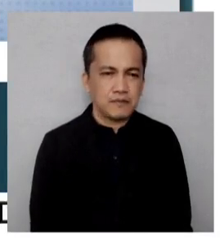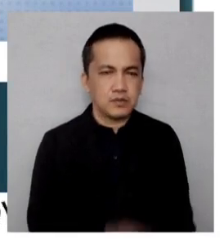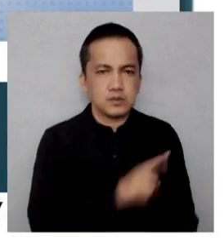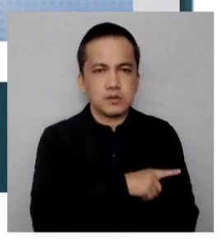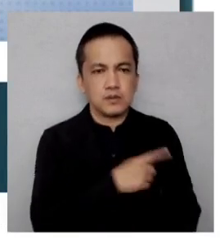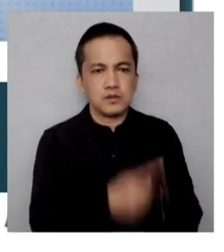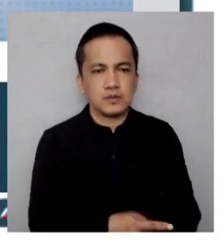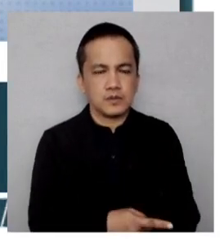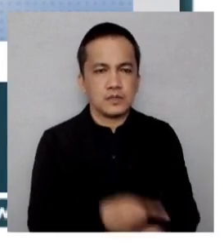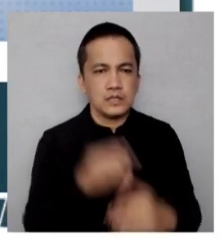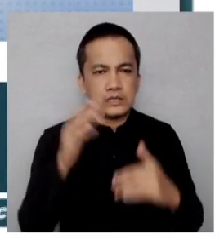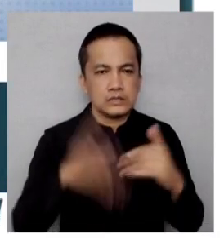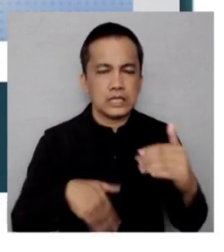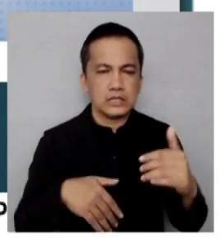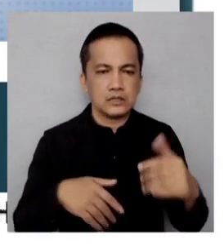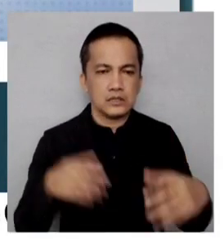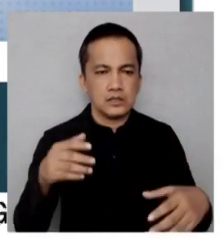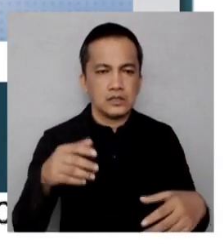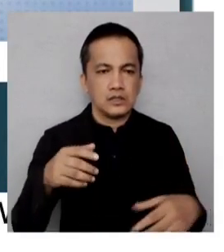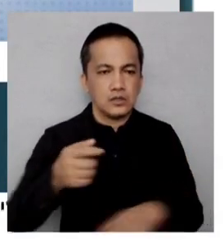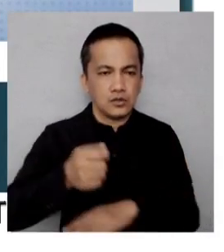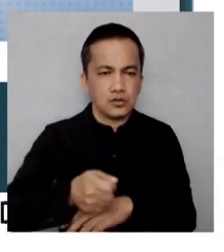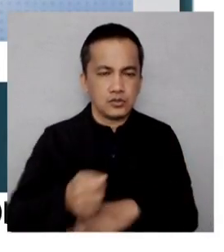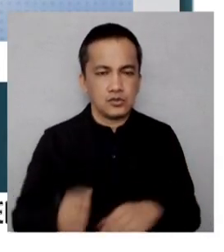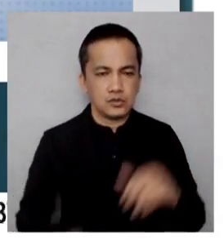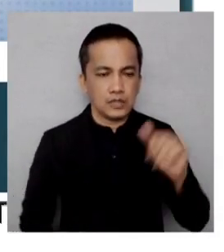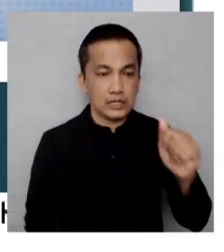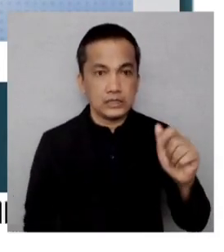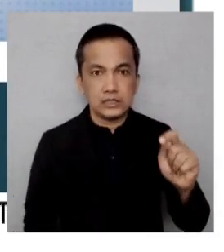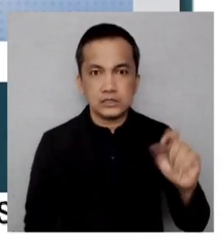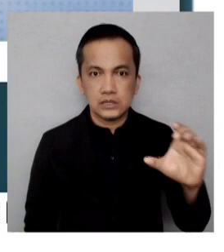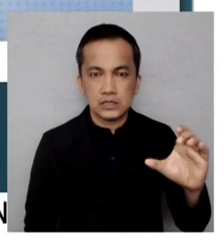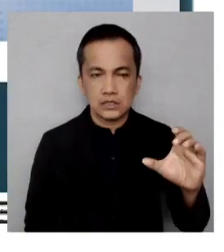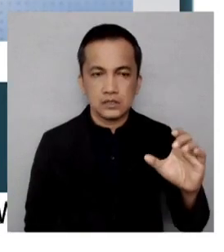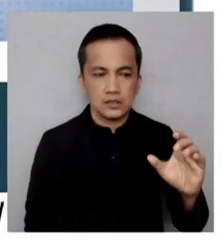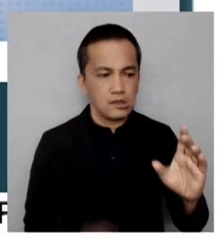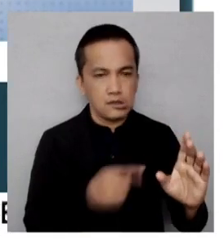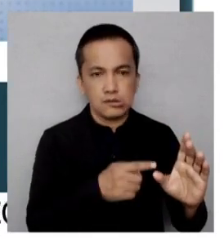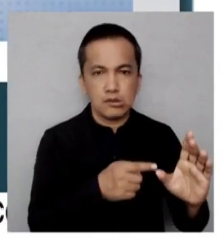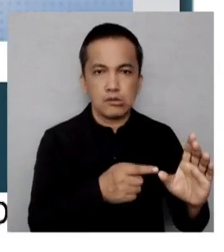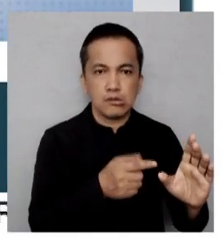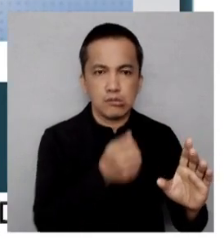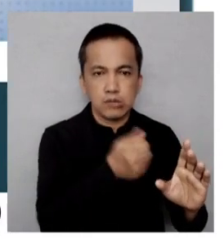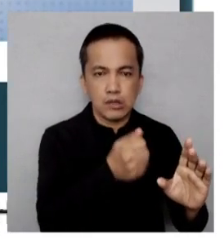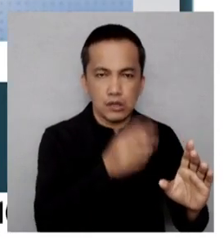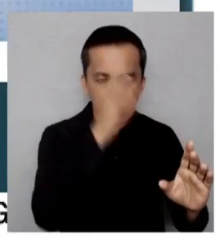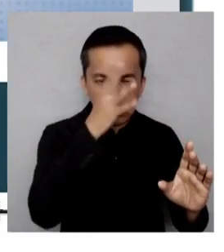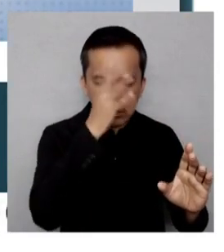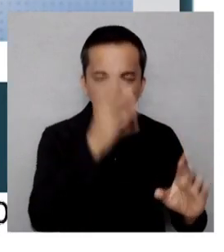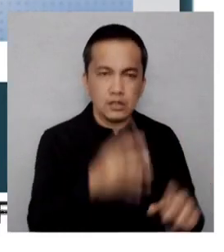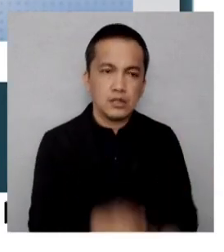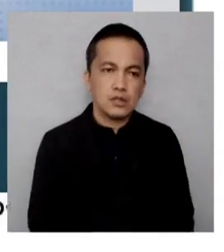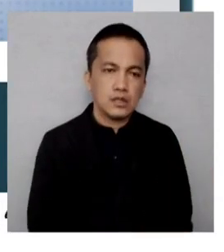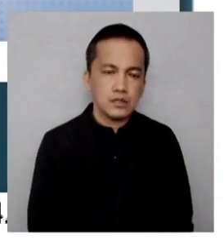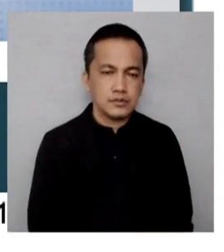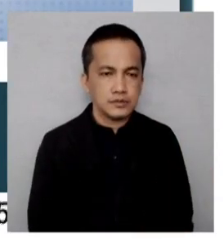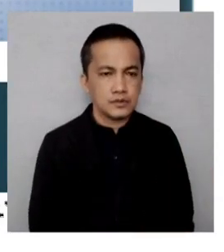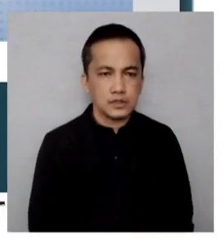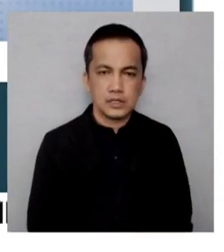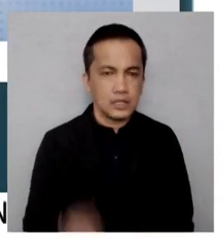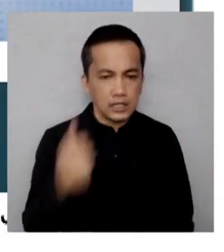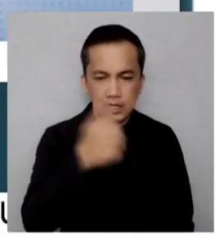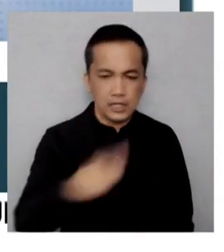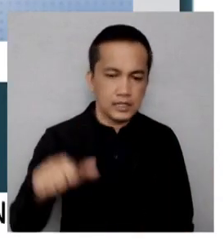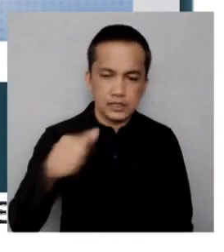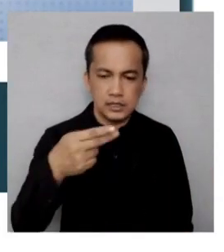sa korte etong ATC na to, na kung ano na lang na kaya sabi ko nga, any heinous crime, meron